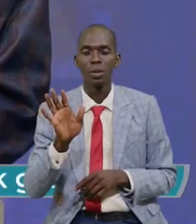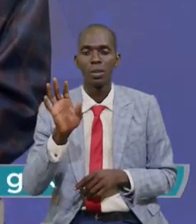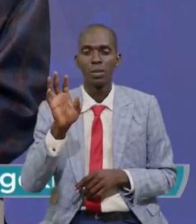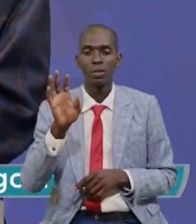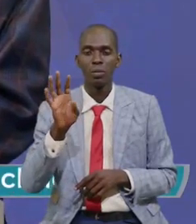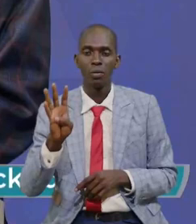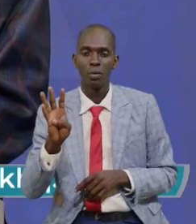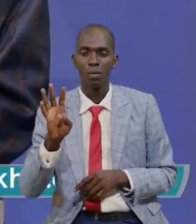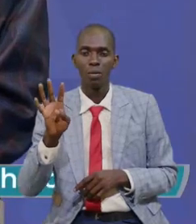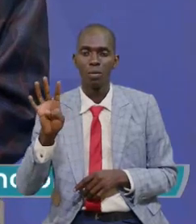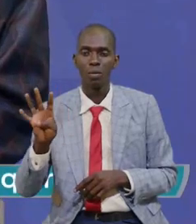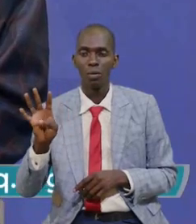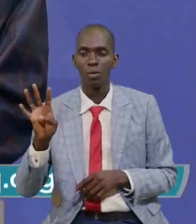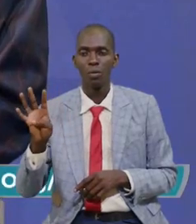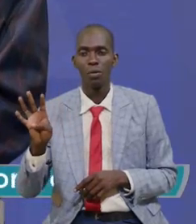54